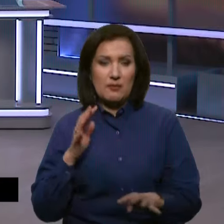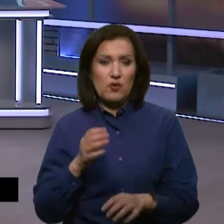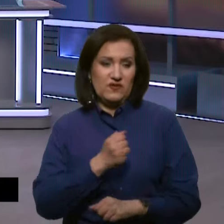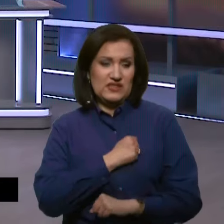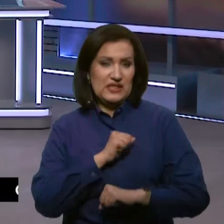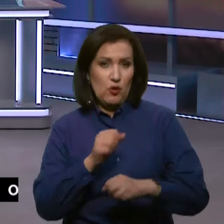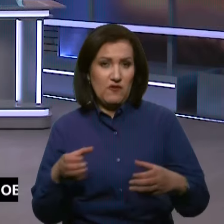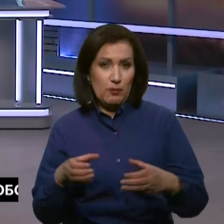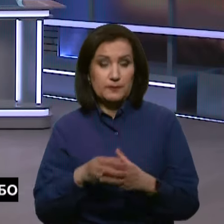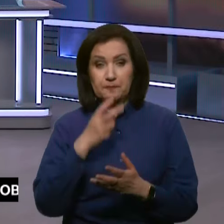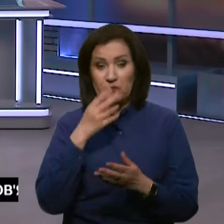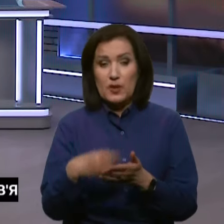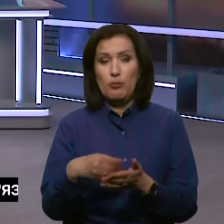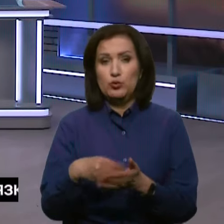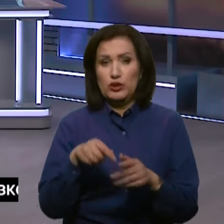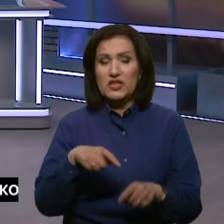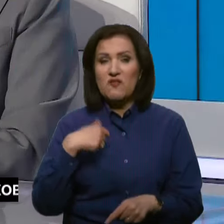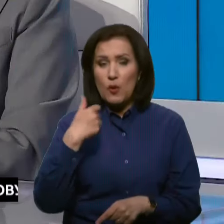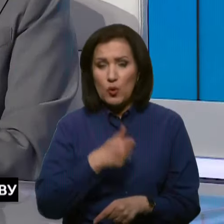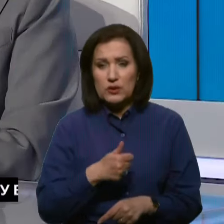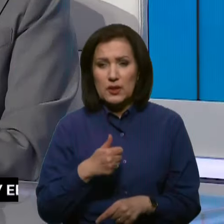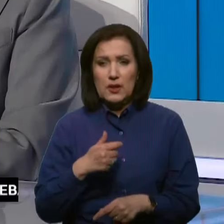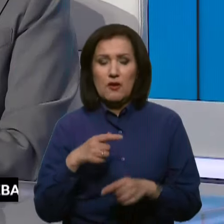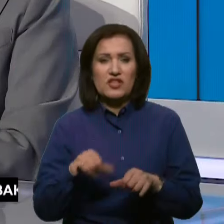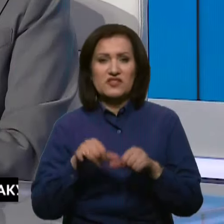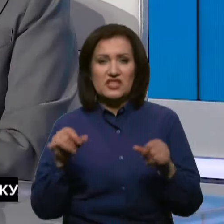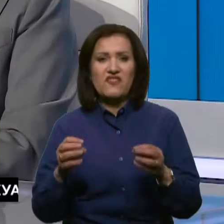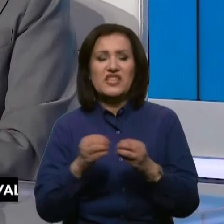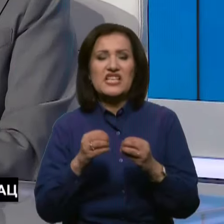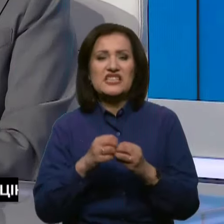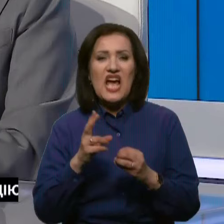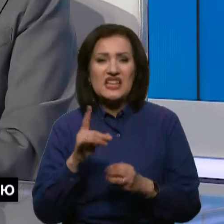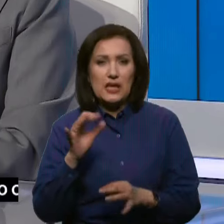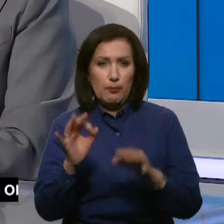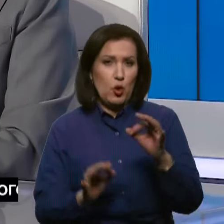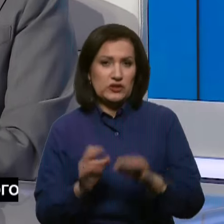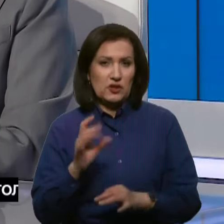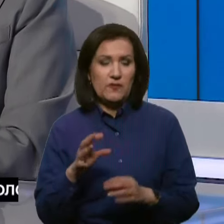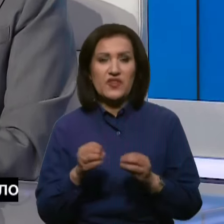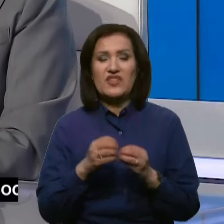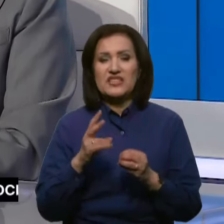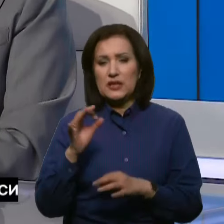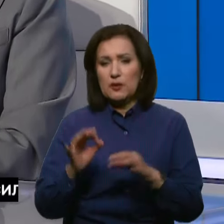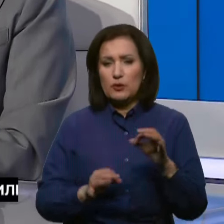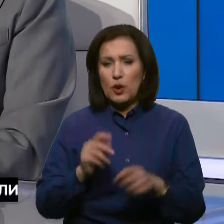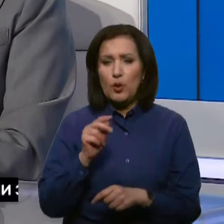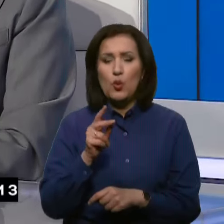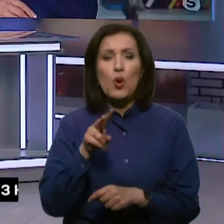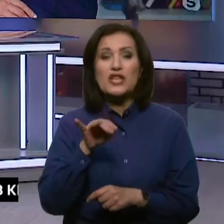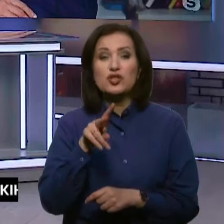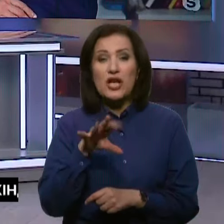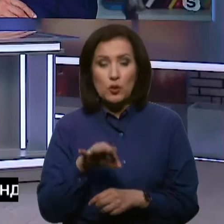блок. Бо калі паглядзім на бюджэт гэтага года, яны ўзраслі на дзесяткі працэнтаў. На дзесяткі працэнтаў